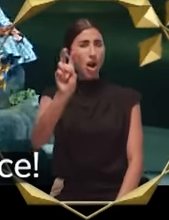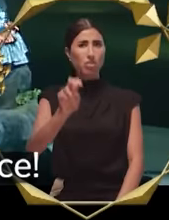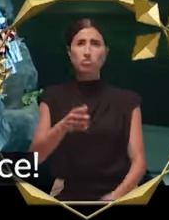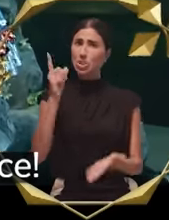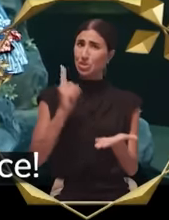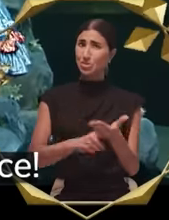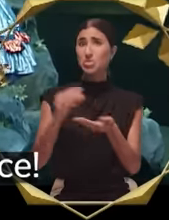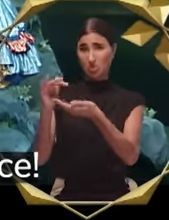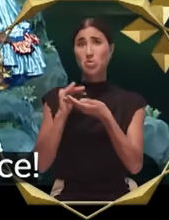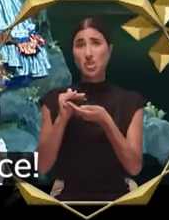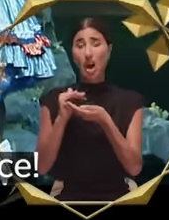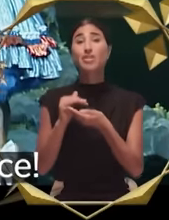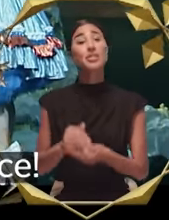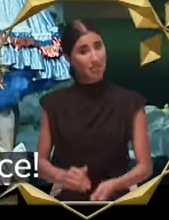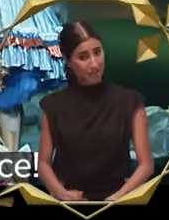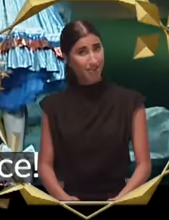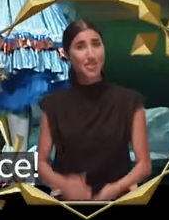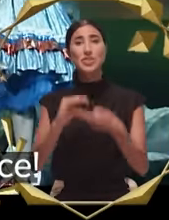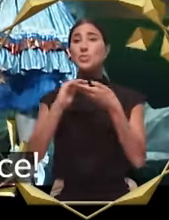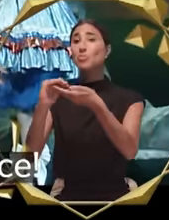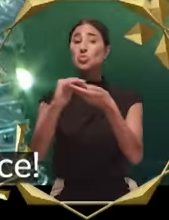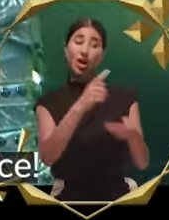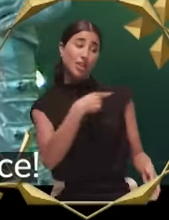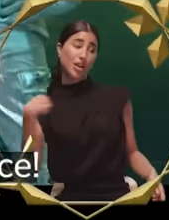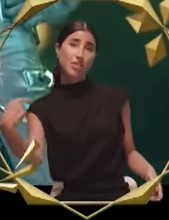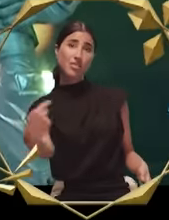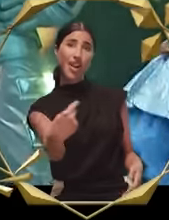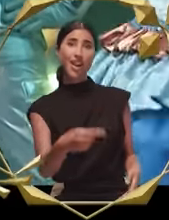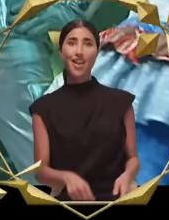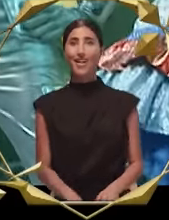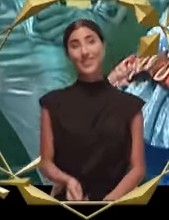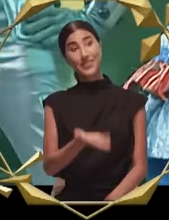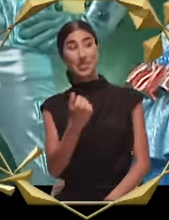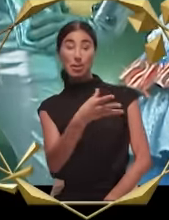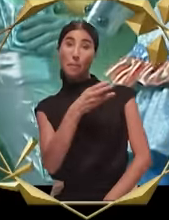أعنده لجبنية رياض